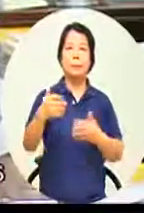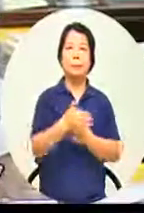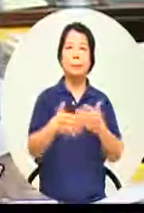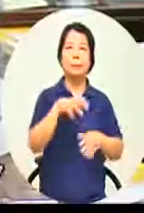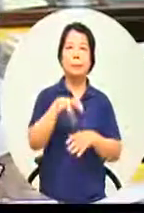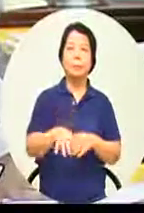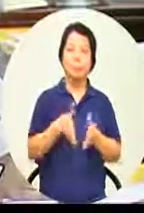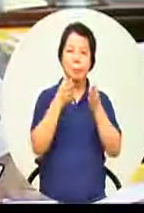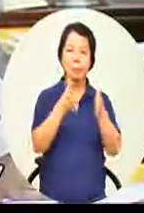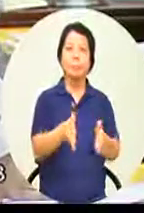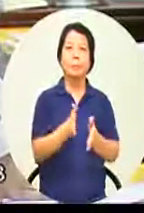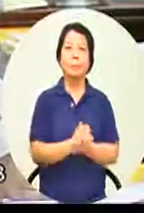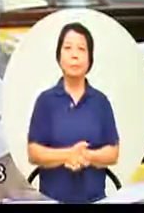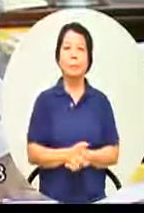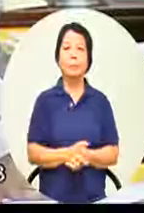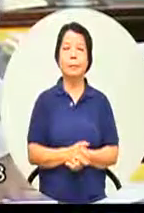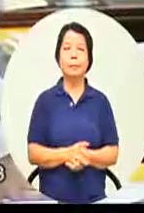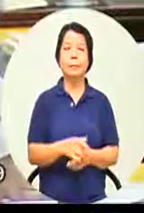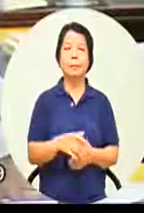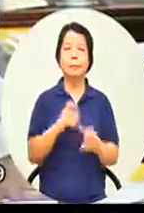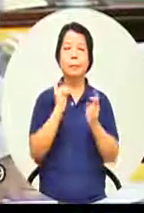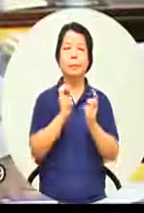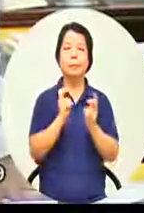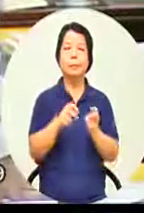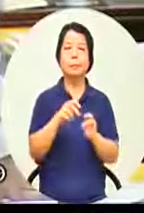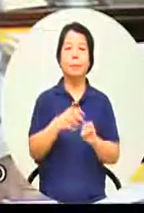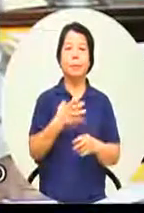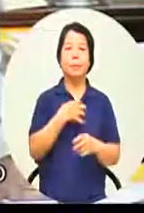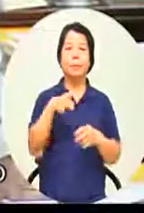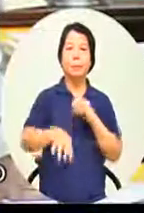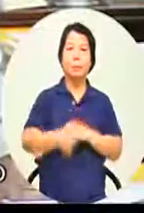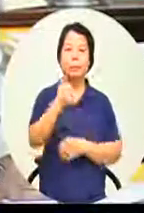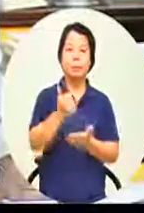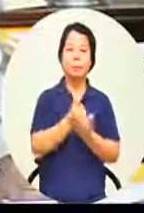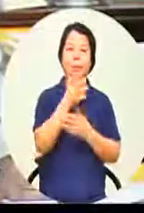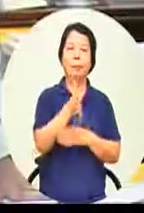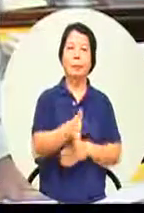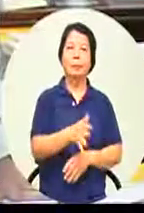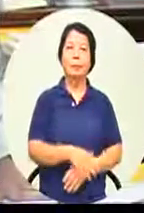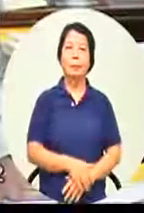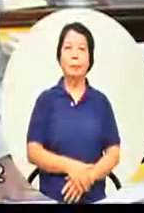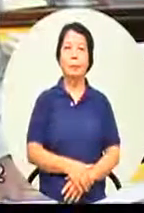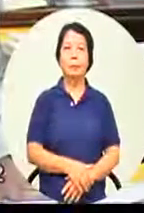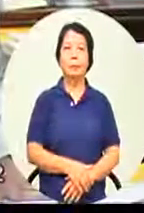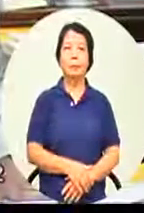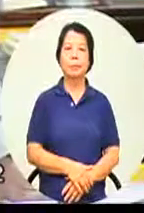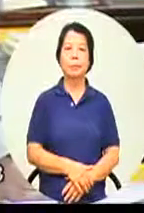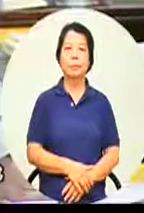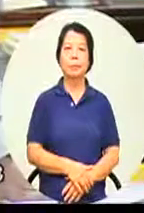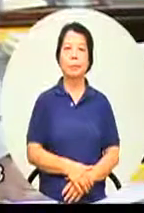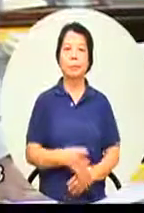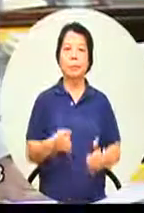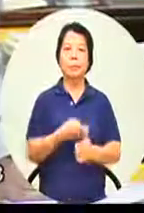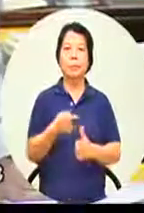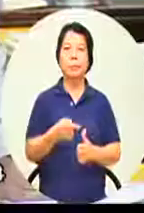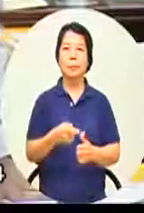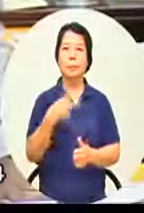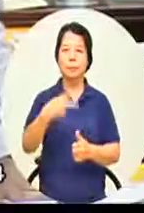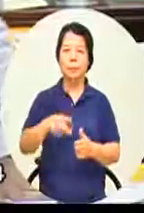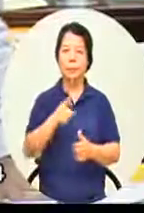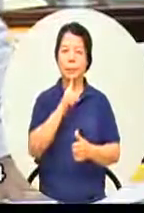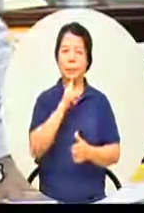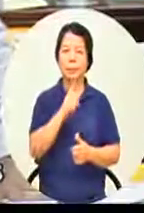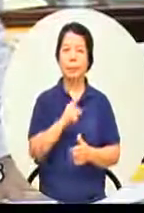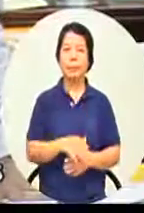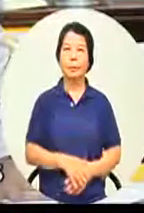要针对我们捷运局吴局长哈来做一些请教哈。首先我还是要再次的讲哦，我